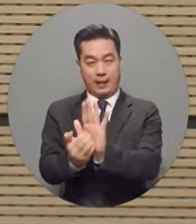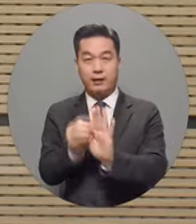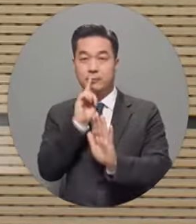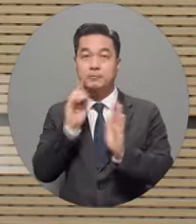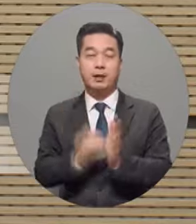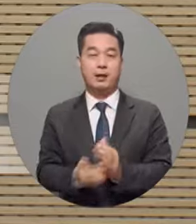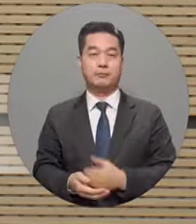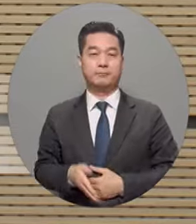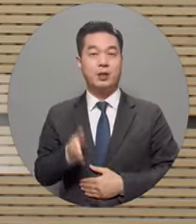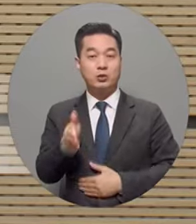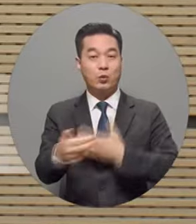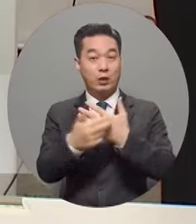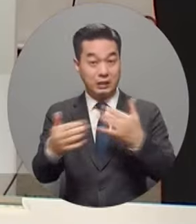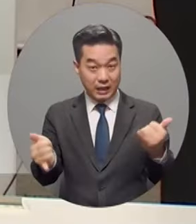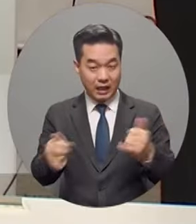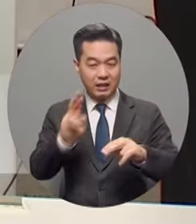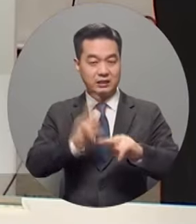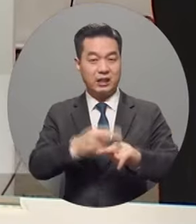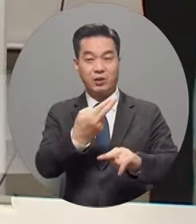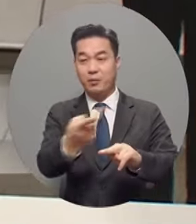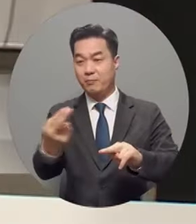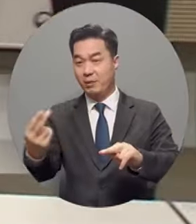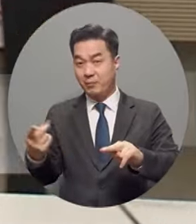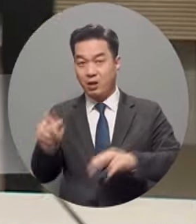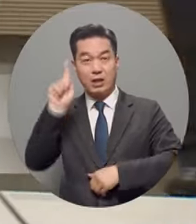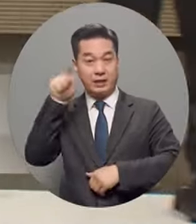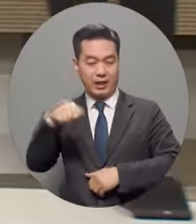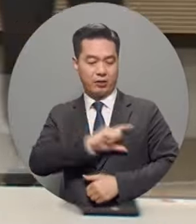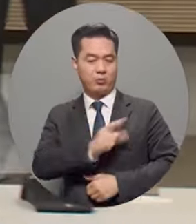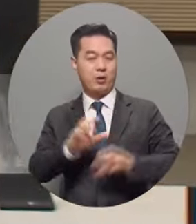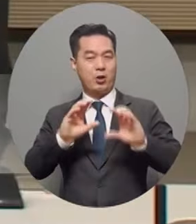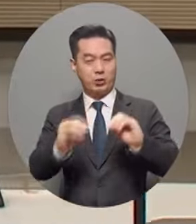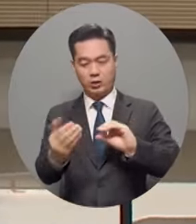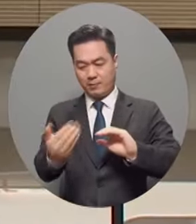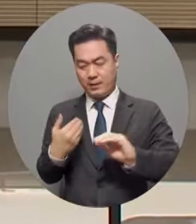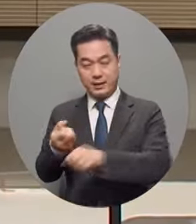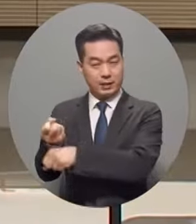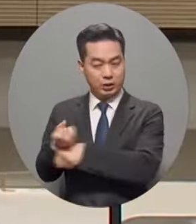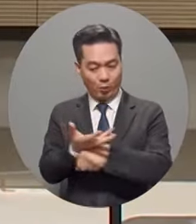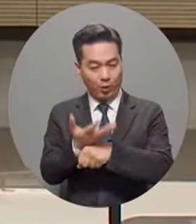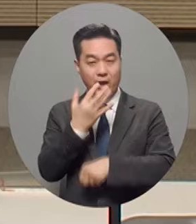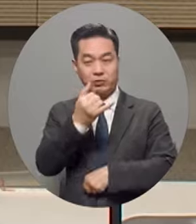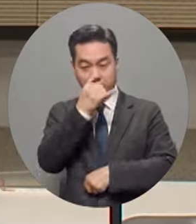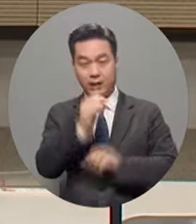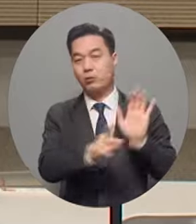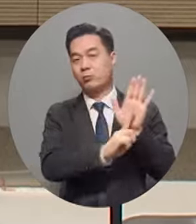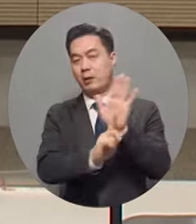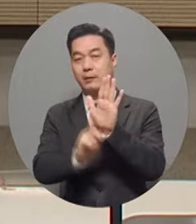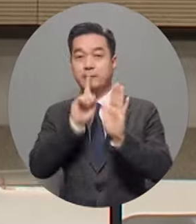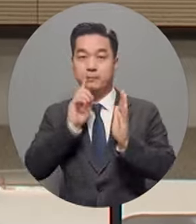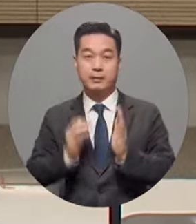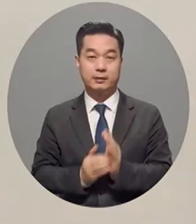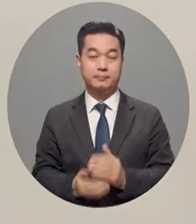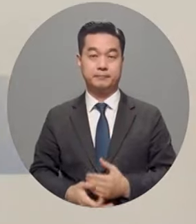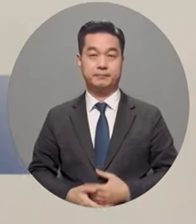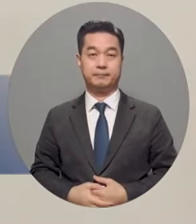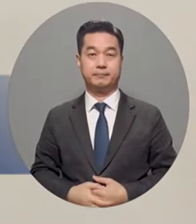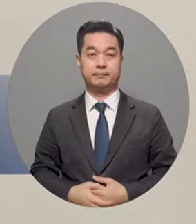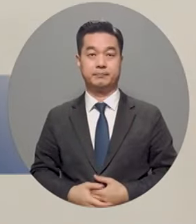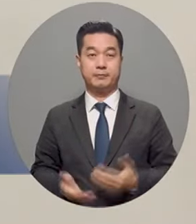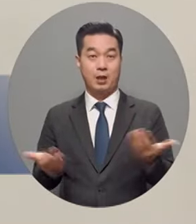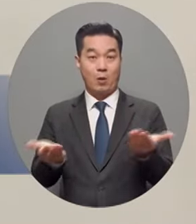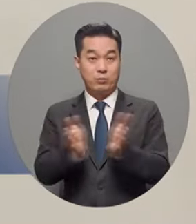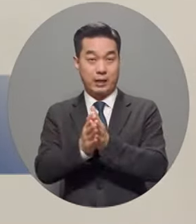전공의들의 부제가 확인되면 바로 내일이라도 면허정지 사전 통보를 예고할 수 있다고 강조했습니다 업무 개시